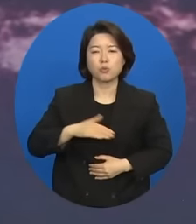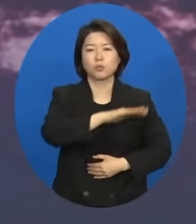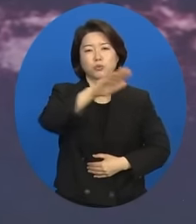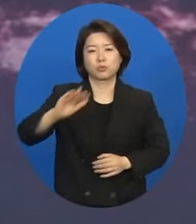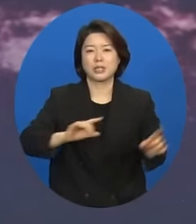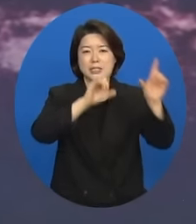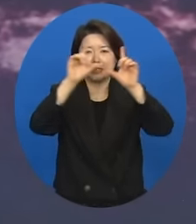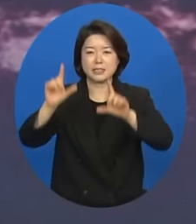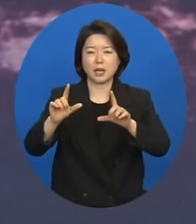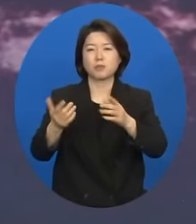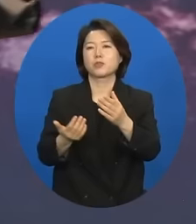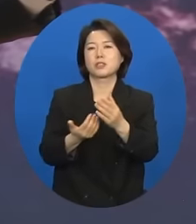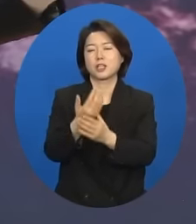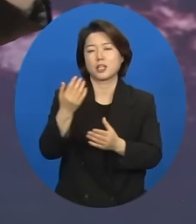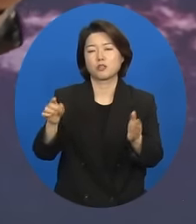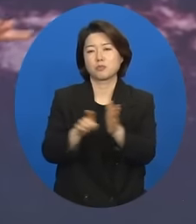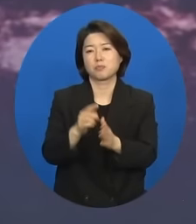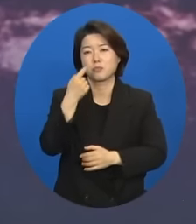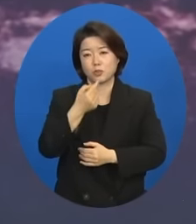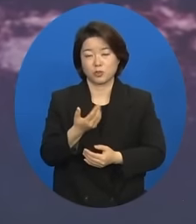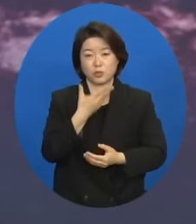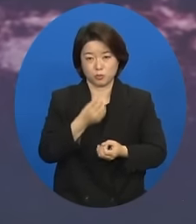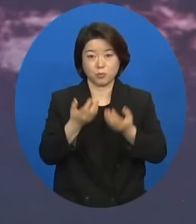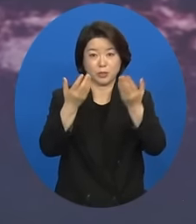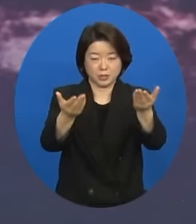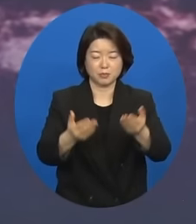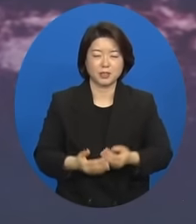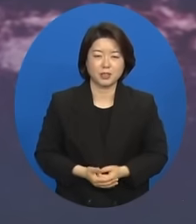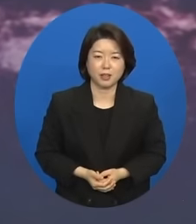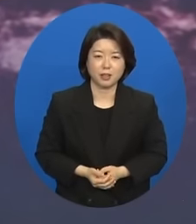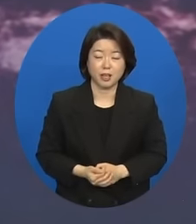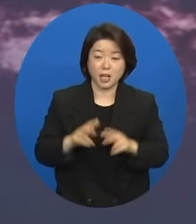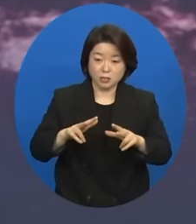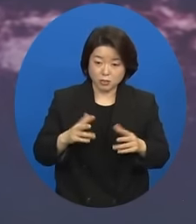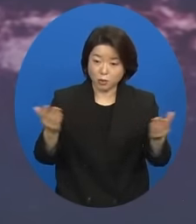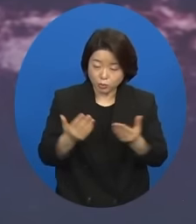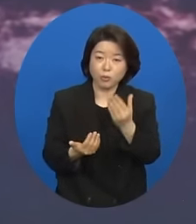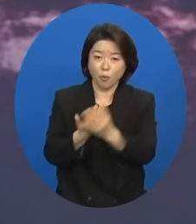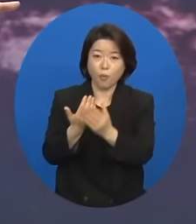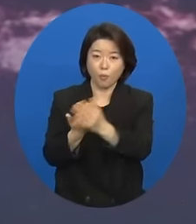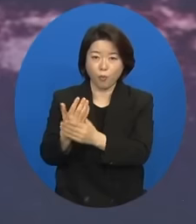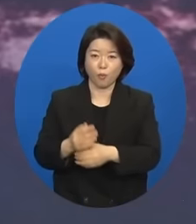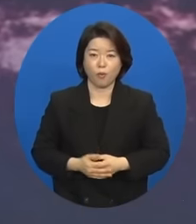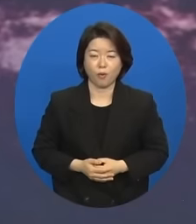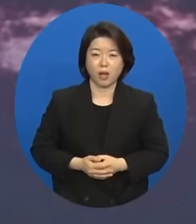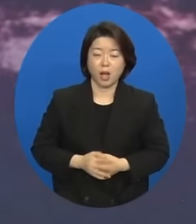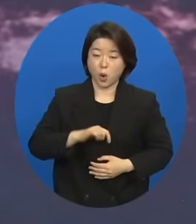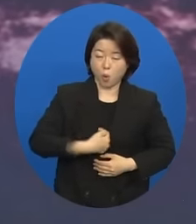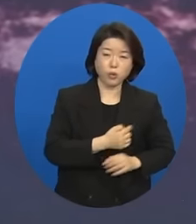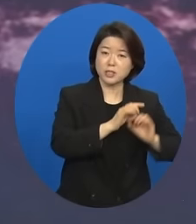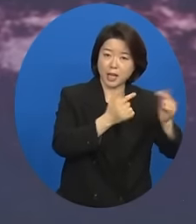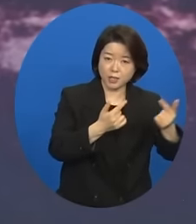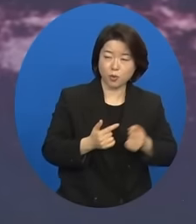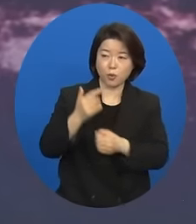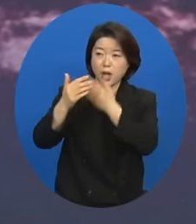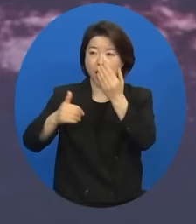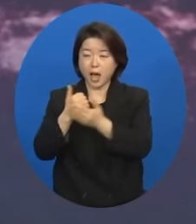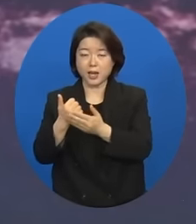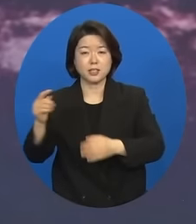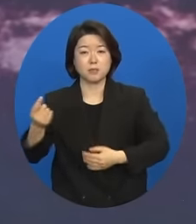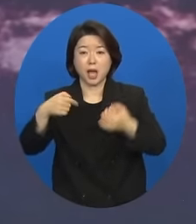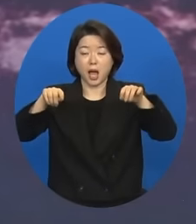삶가운데 벌어지고 있는 줄 믿으시길 축복합니다 벌어지고 있는 거예요 혼자가 아니에요 하나님이 함께하시고 하나님이 놀고